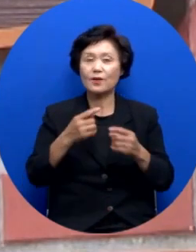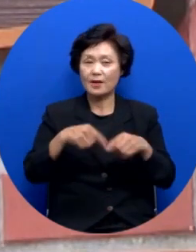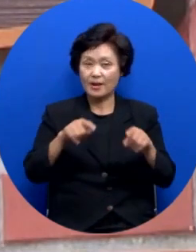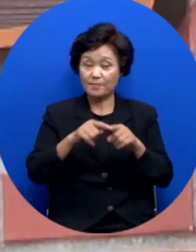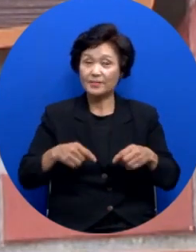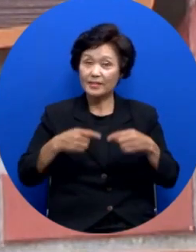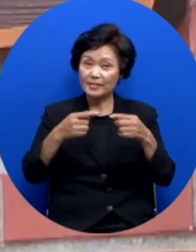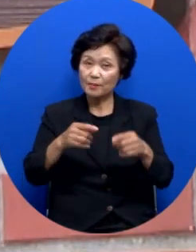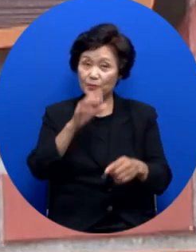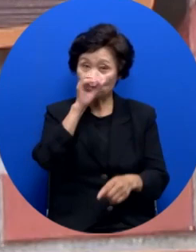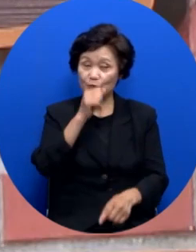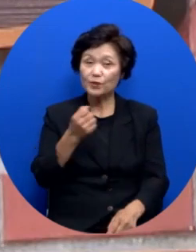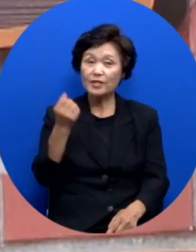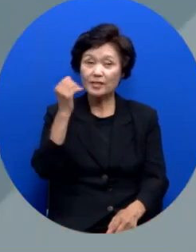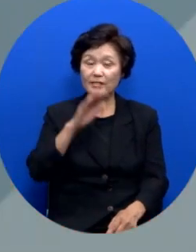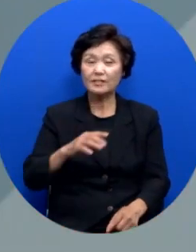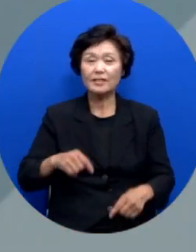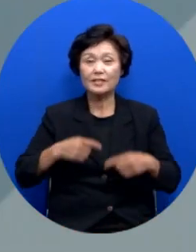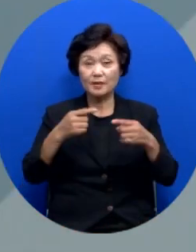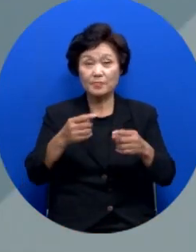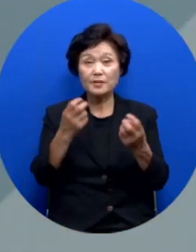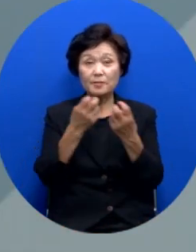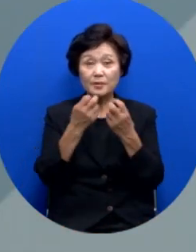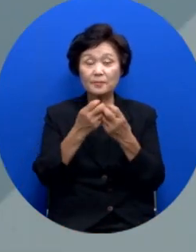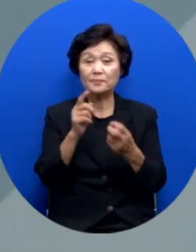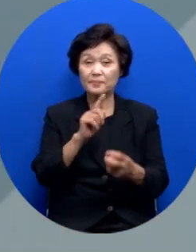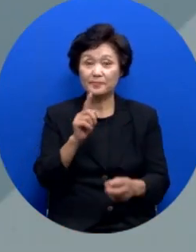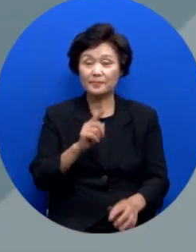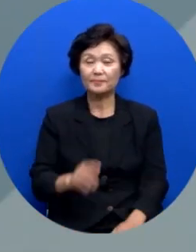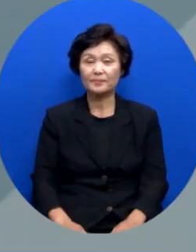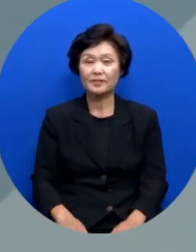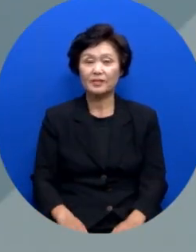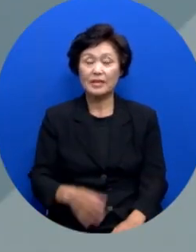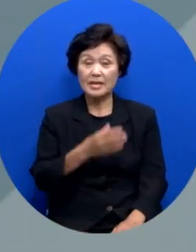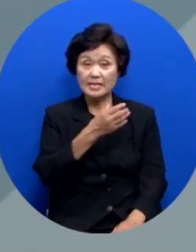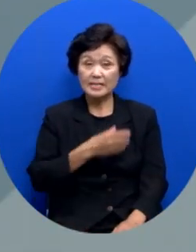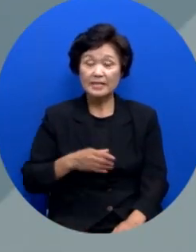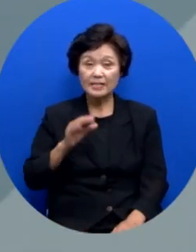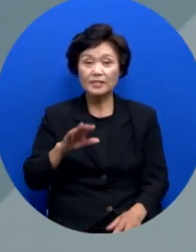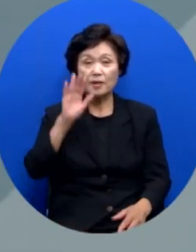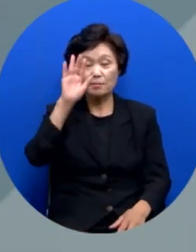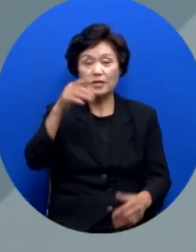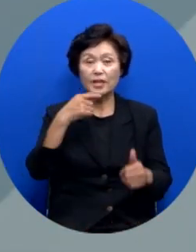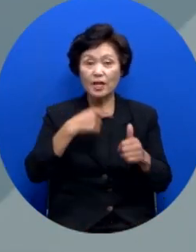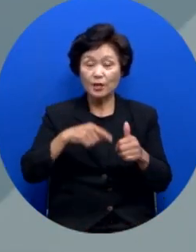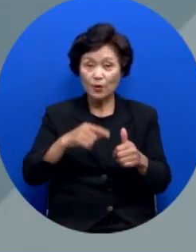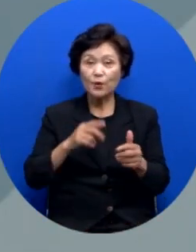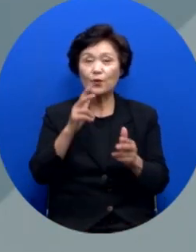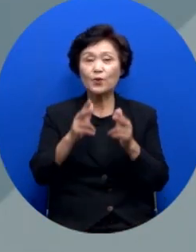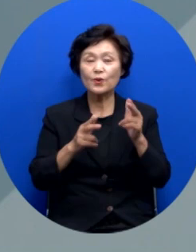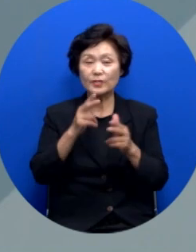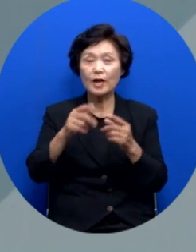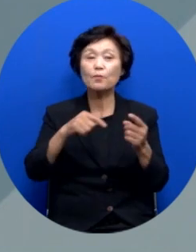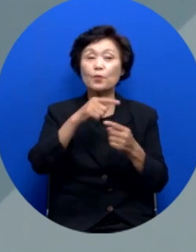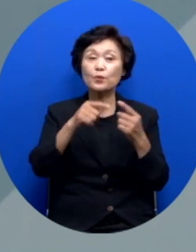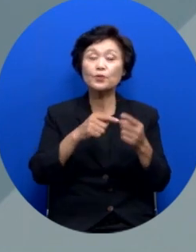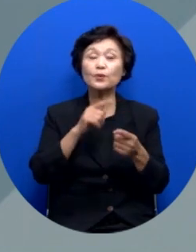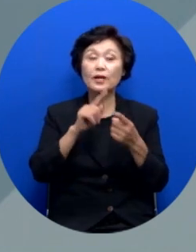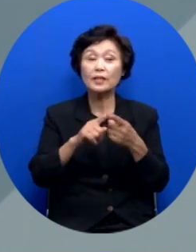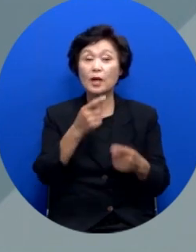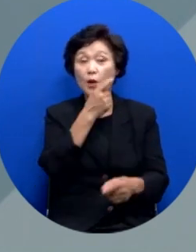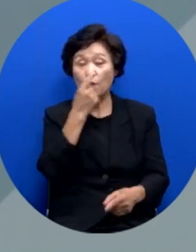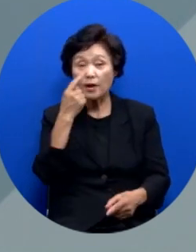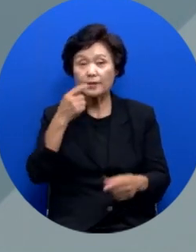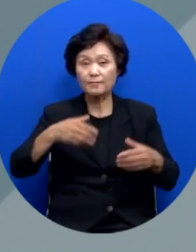수 있을지 참여 방법 소개 부탁드립니다. 네, 우선 지자체에서 미래교육지구사업이 운영되는 여부를 확인하셔야